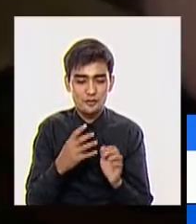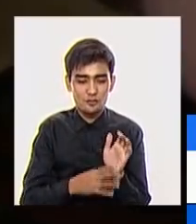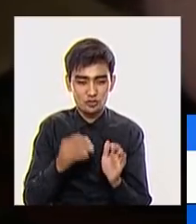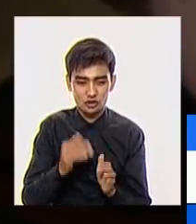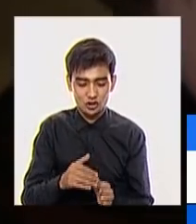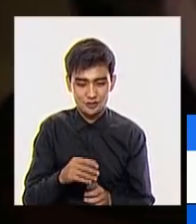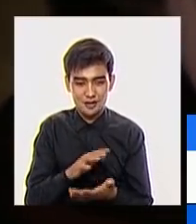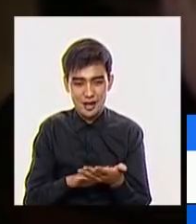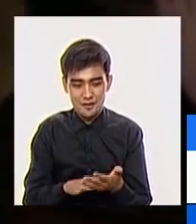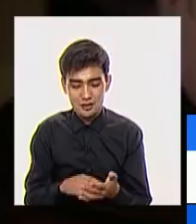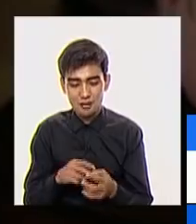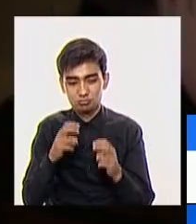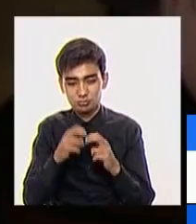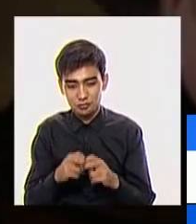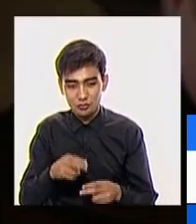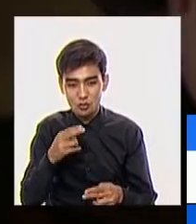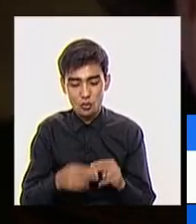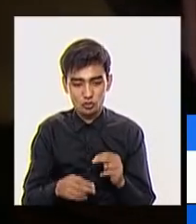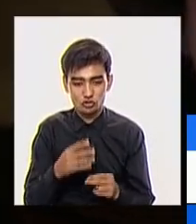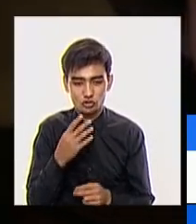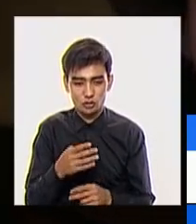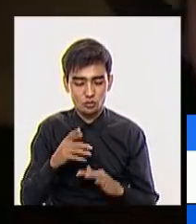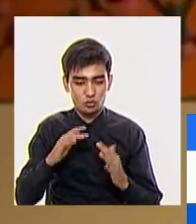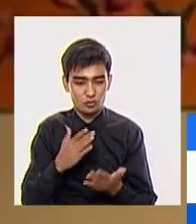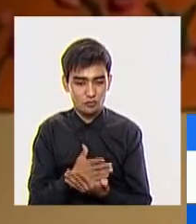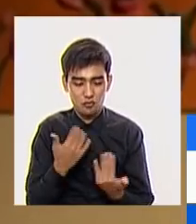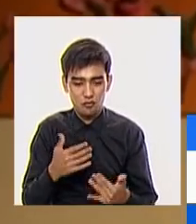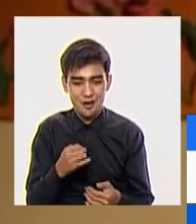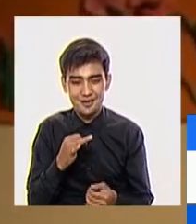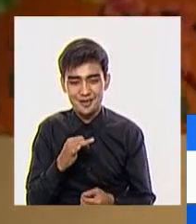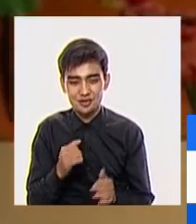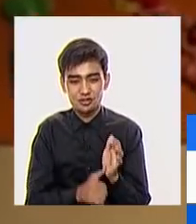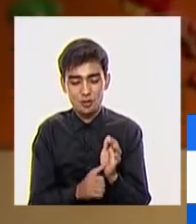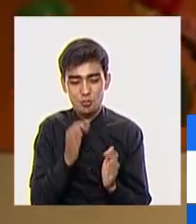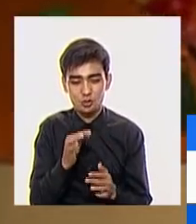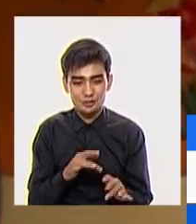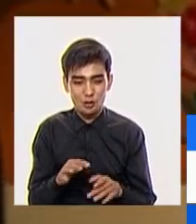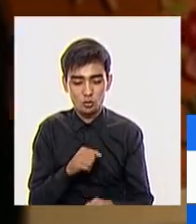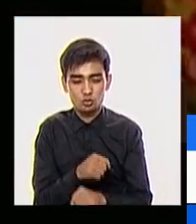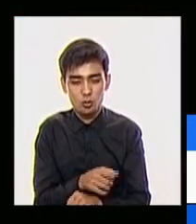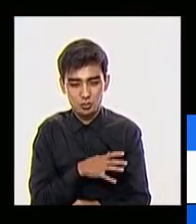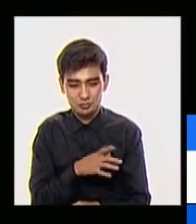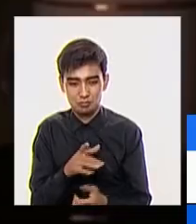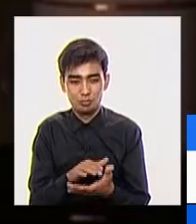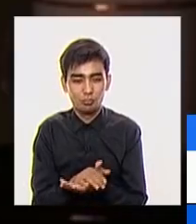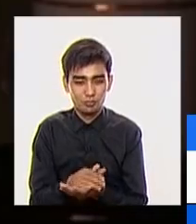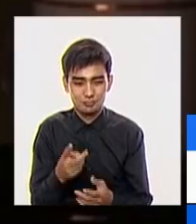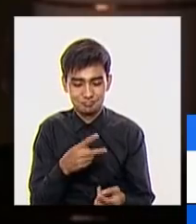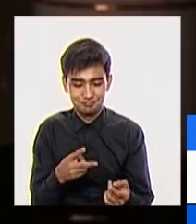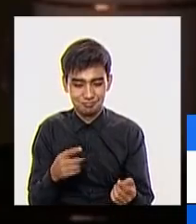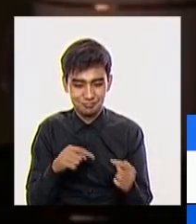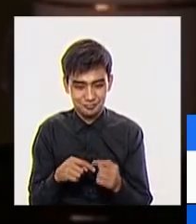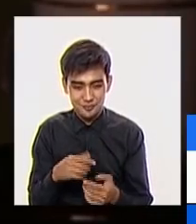тысяч заявлений, а разбирательством закончились лишь четверть случаев. Еще 60% дел прекратились из-за примирения сторон.